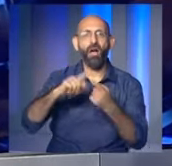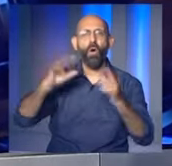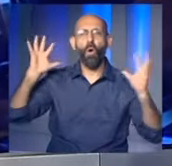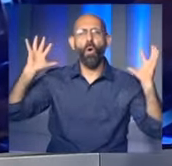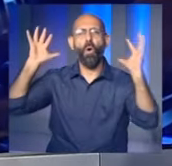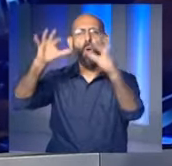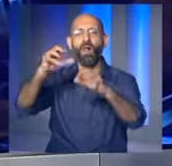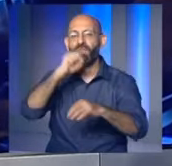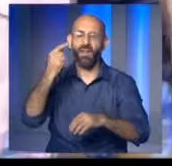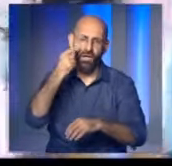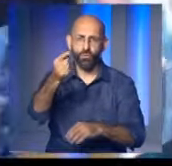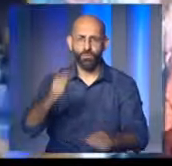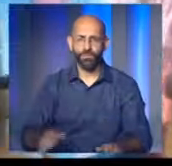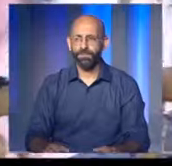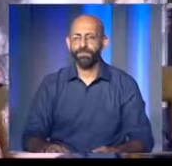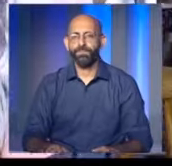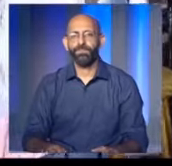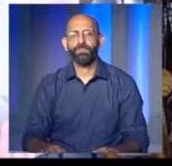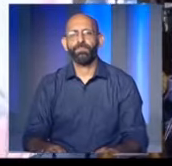الفنانين والإعلاميين.